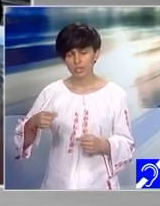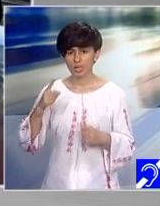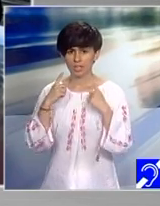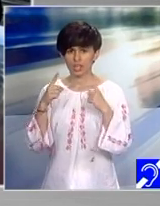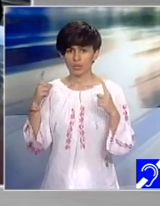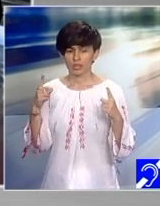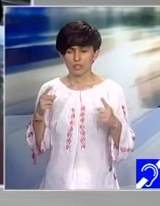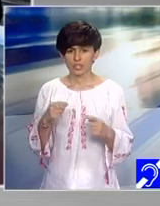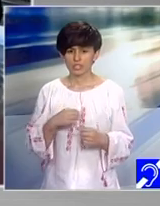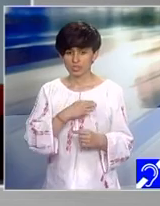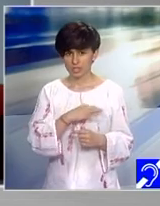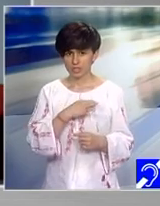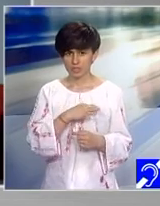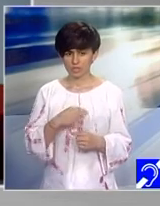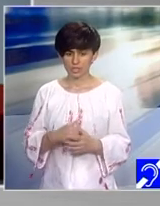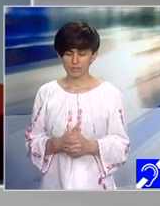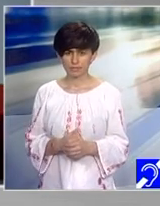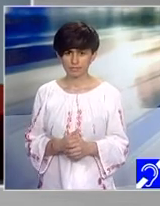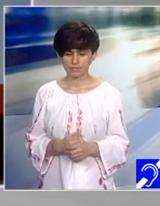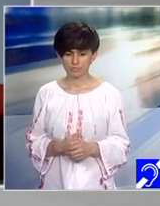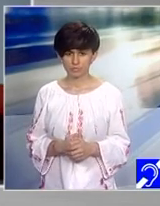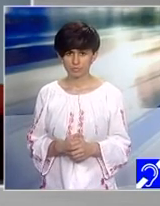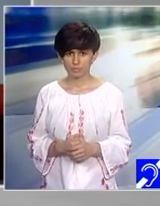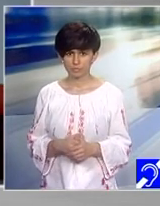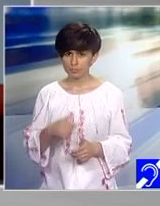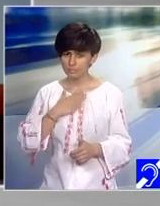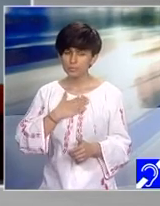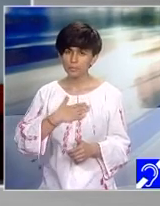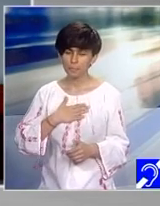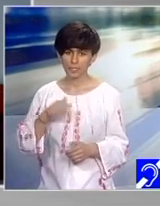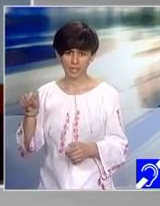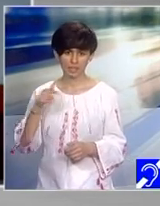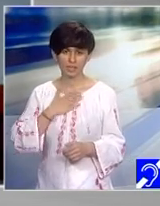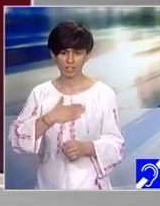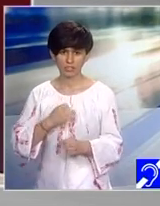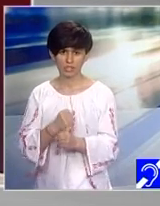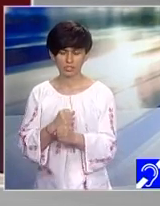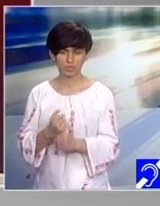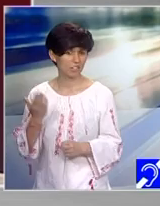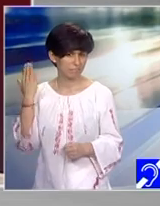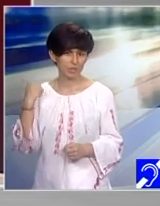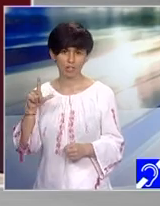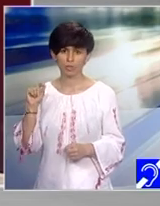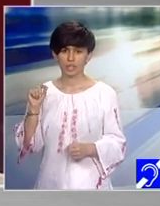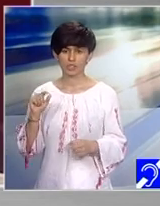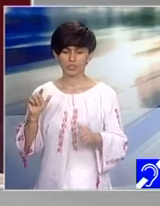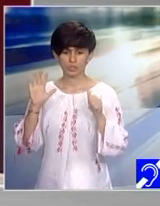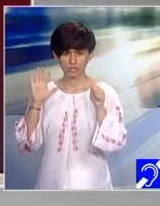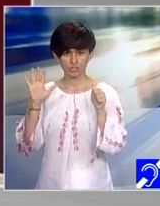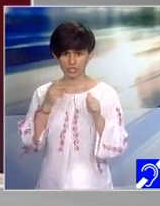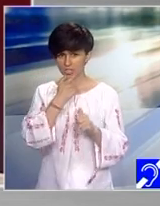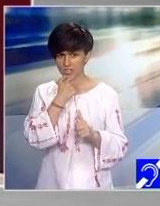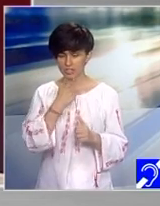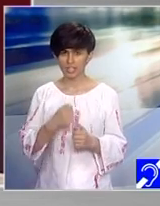eminenți academicieni. Cine da, sunt, vor să cine o facă ca acum 26 de ani ca înainte? Sau bun, cine